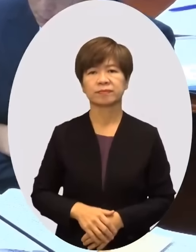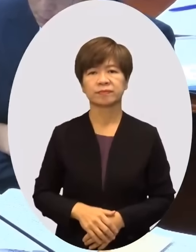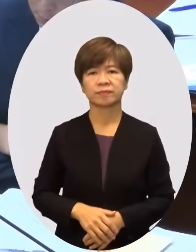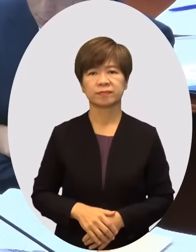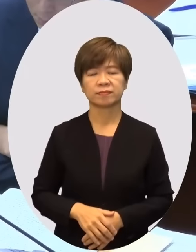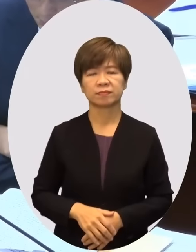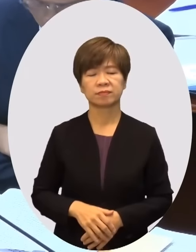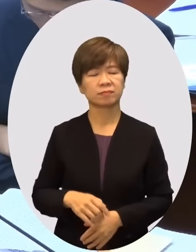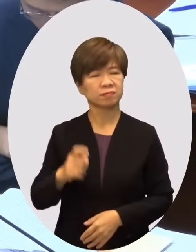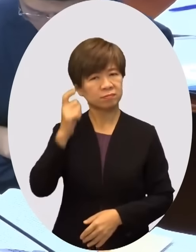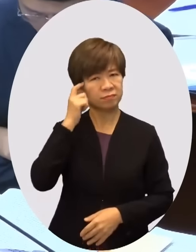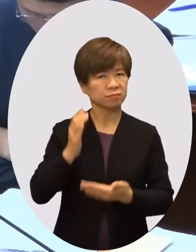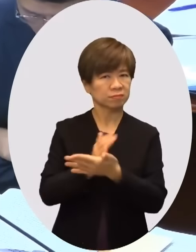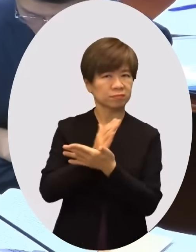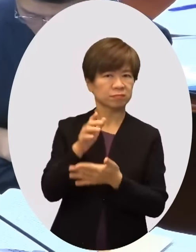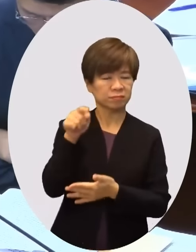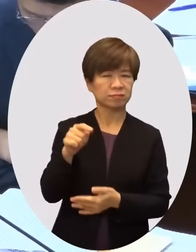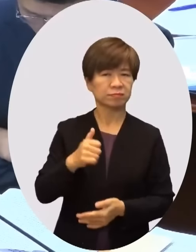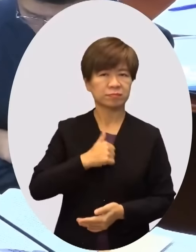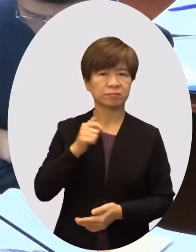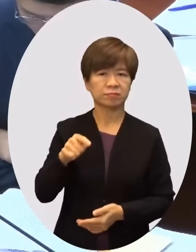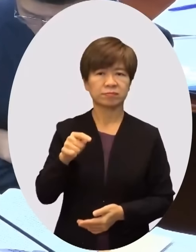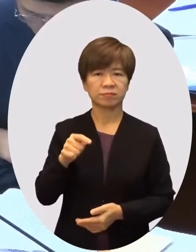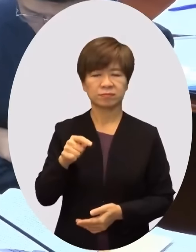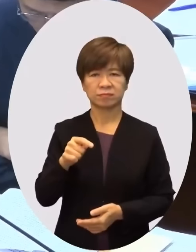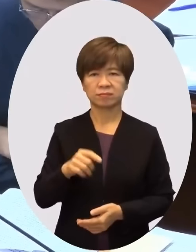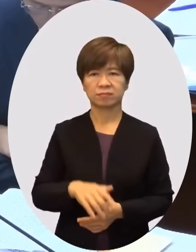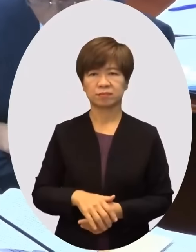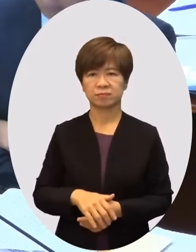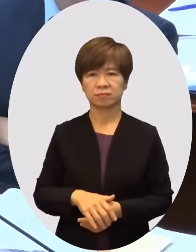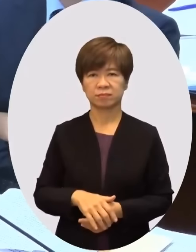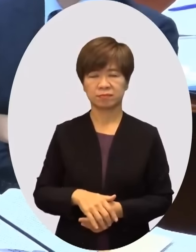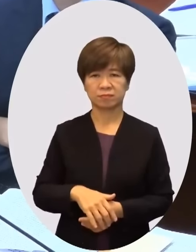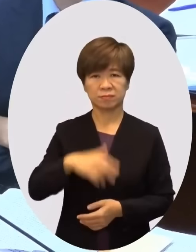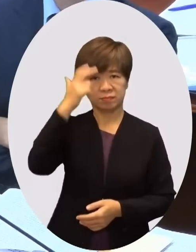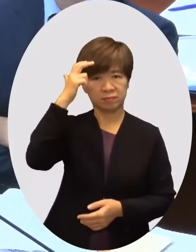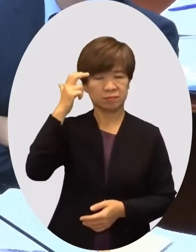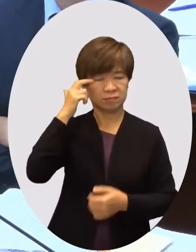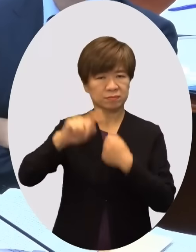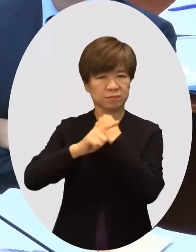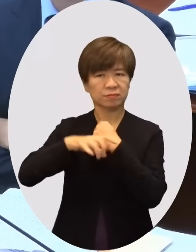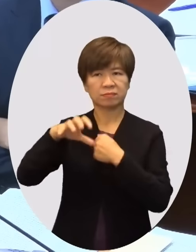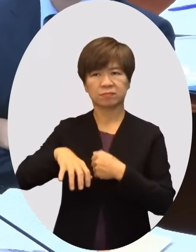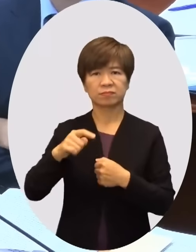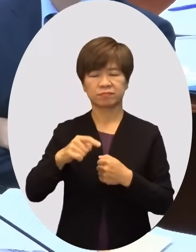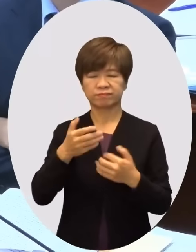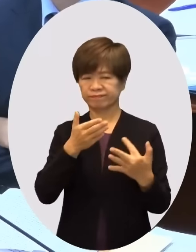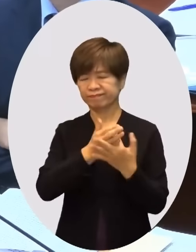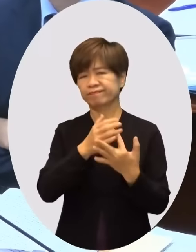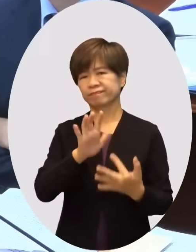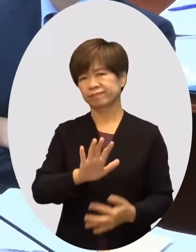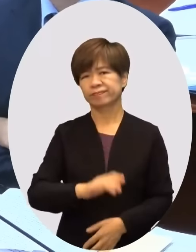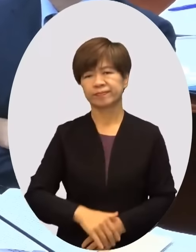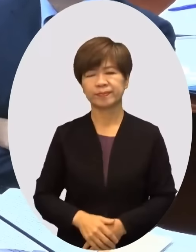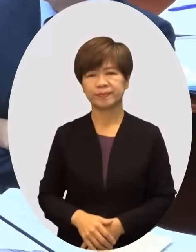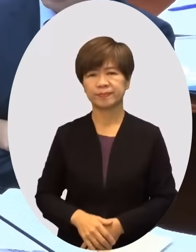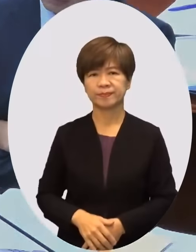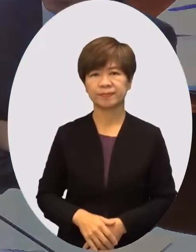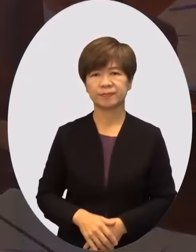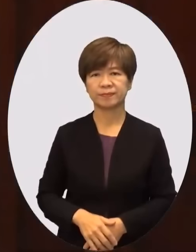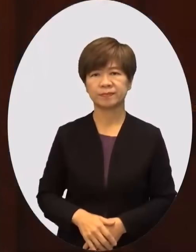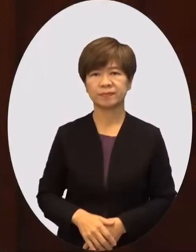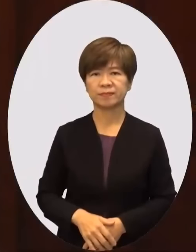这个才是真正的是侵害这个宪法的机关的忠诚。 不好意思，我追问一下，我想了